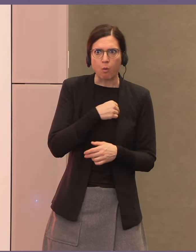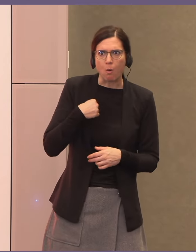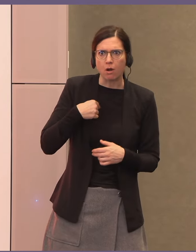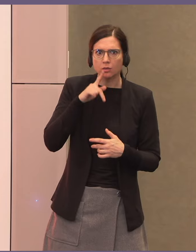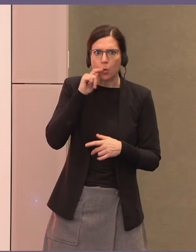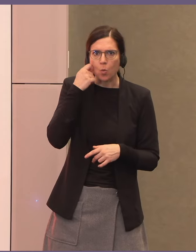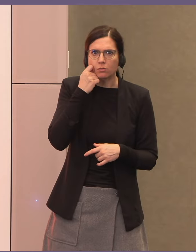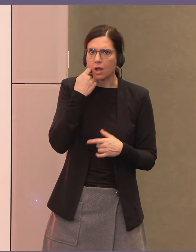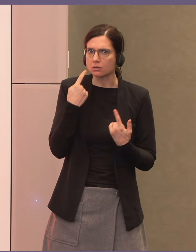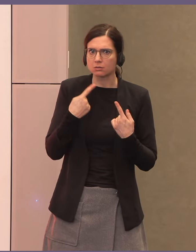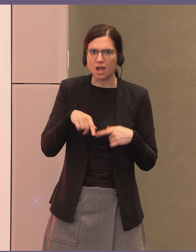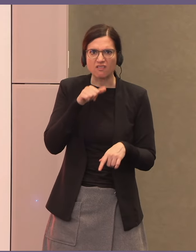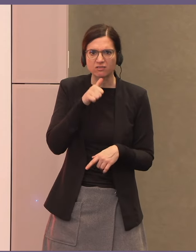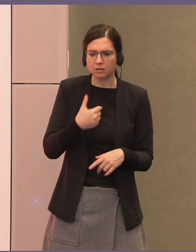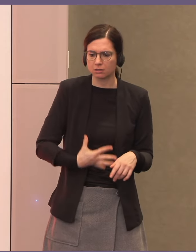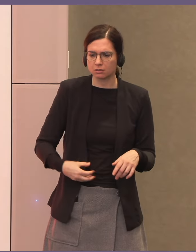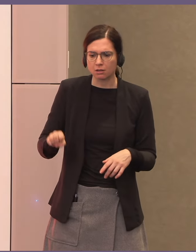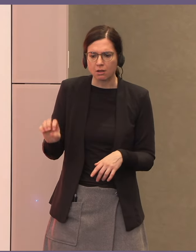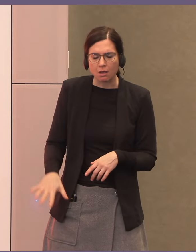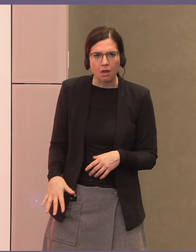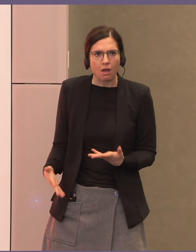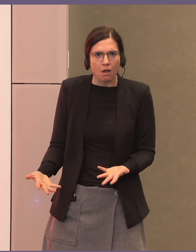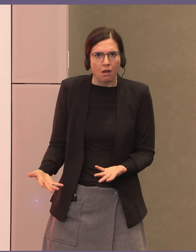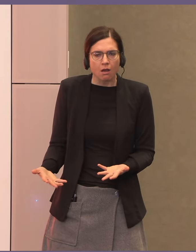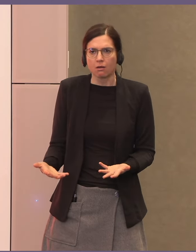Schwangerschaftsabbruchs, Diskussionen stattfinden,